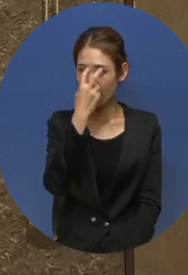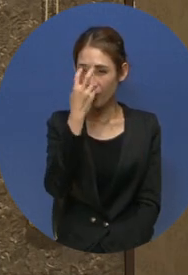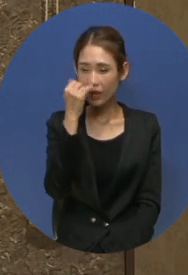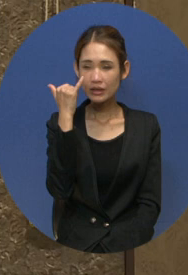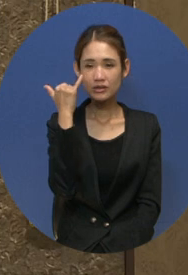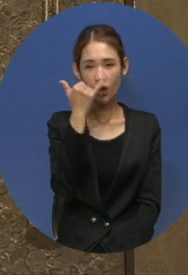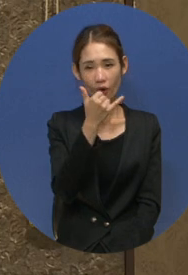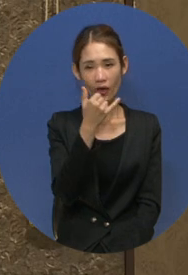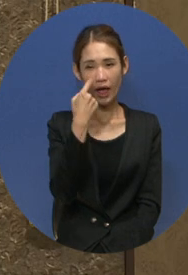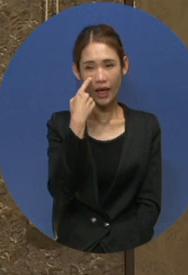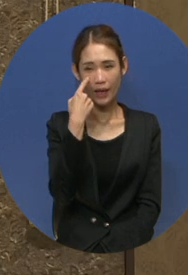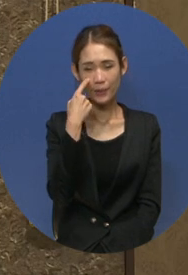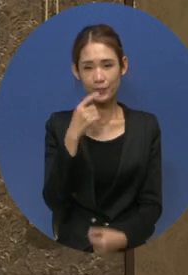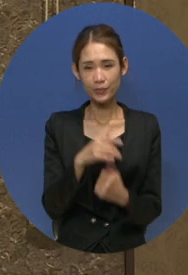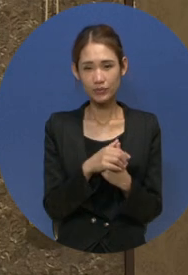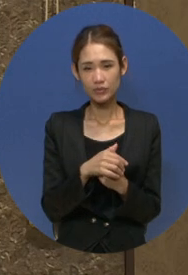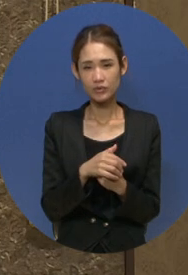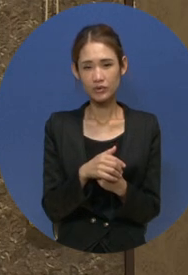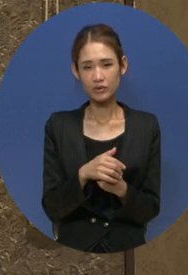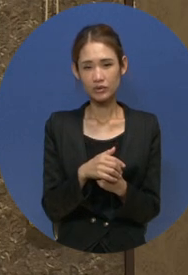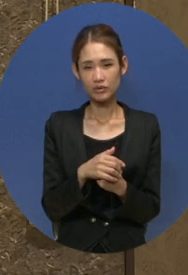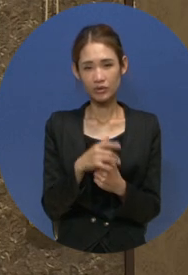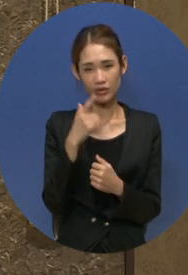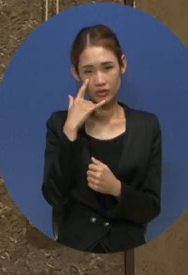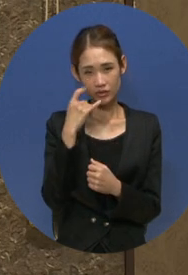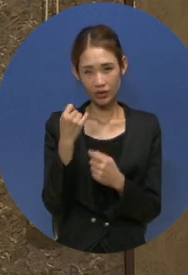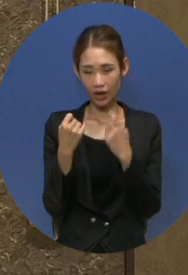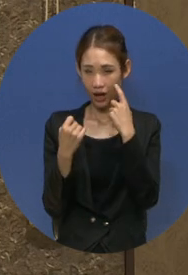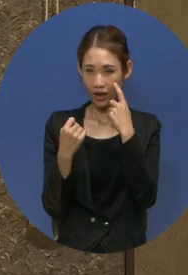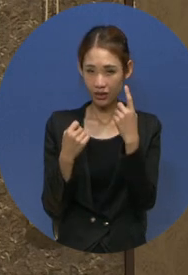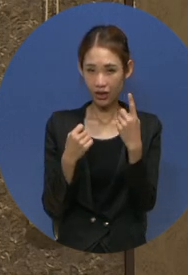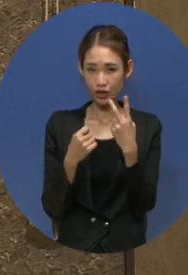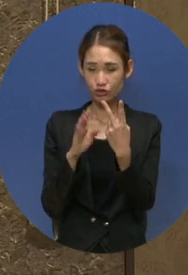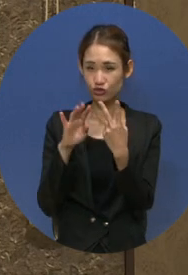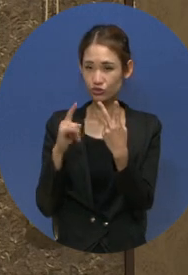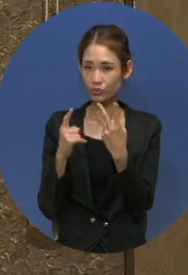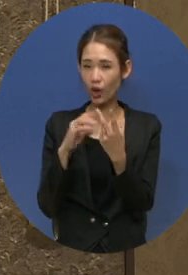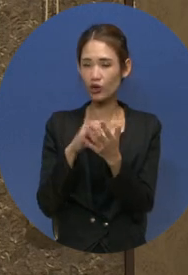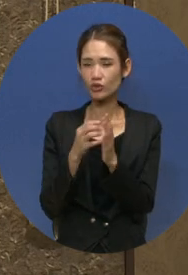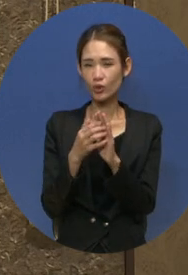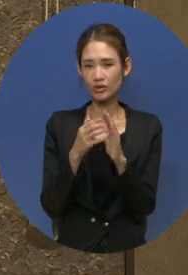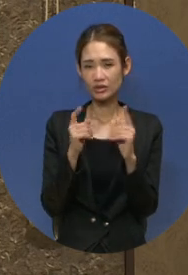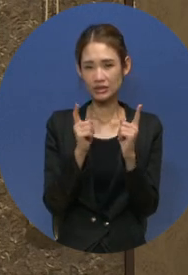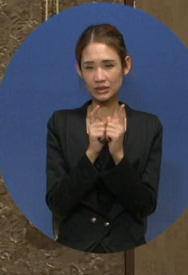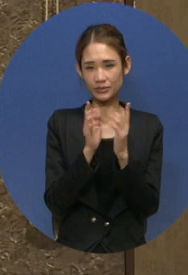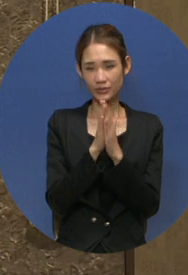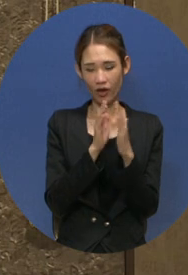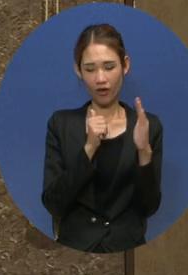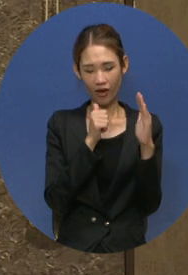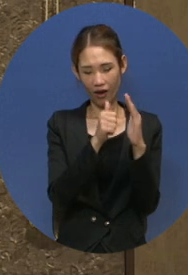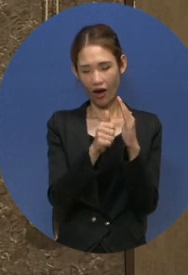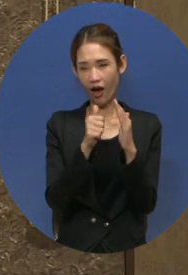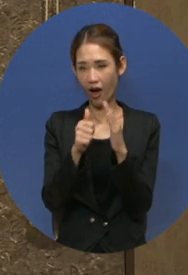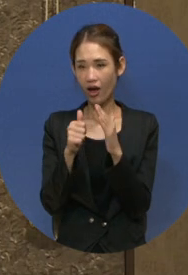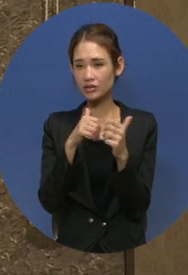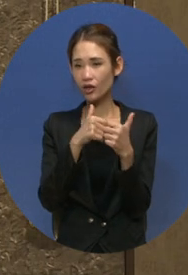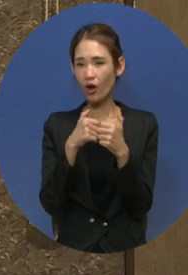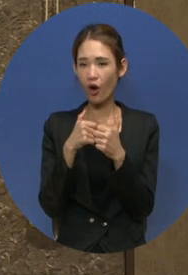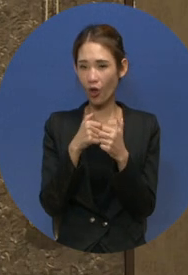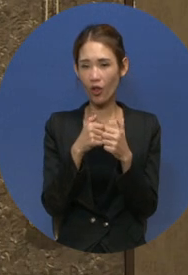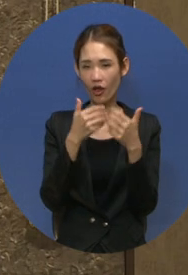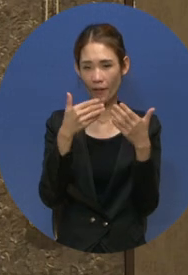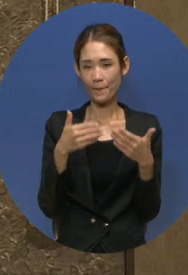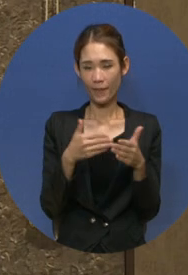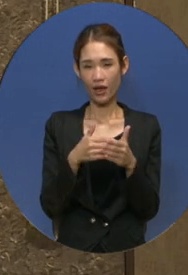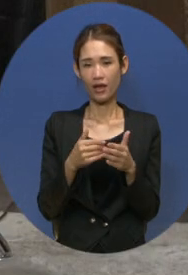하고 어머니께서 한 달에 한 두 번 정도 복지관에 직접 내방하셔서 네. 선생님하고 또 컨설팅을 받는 거죠.